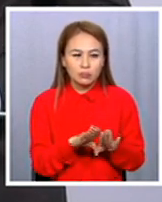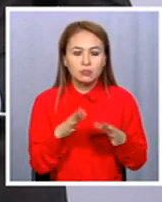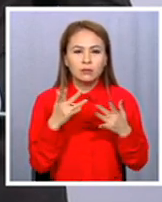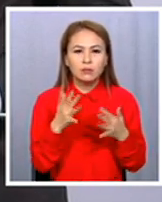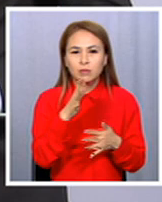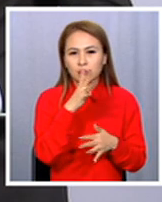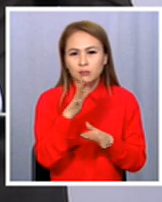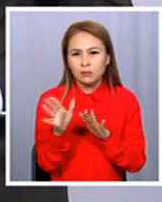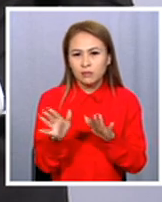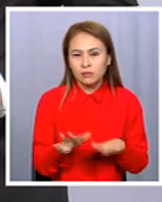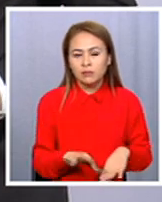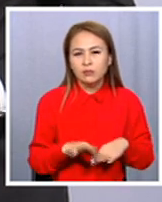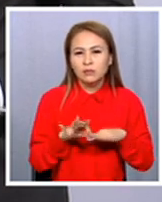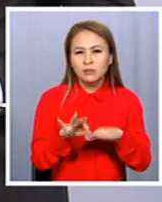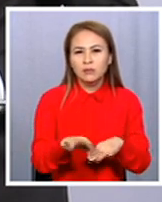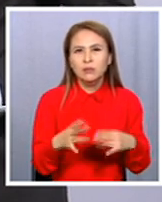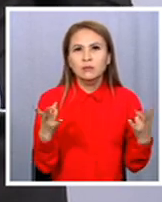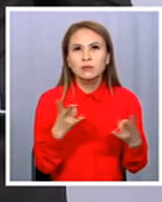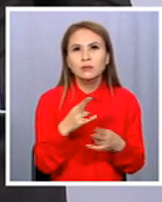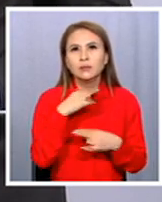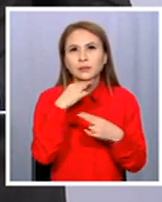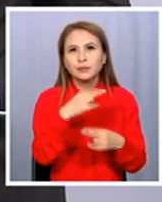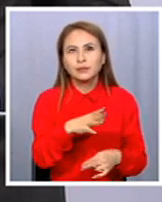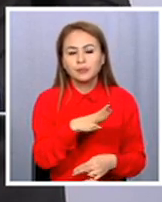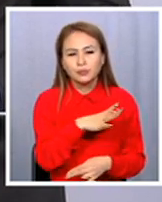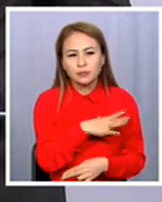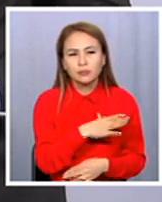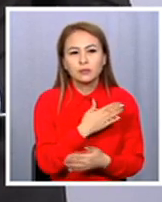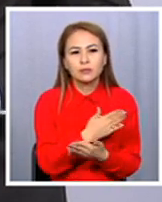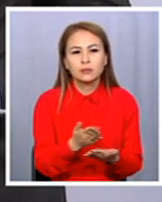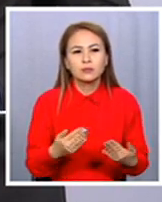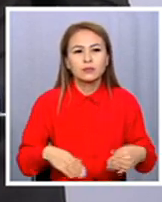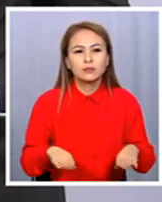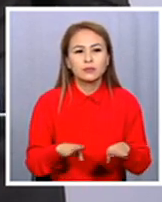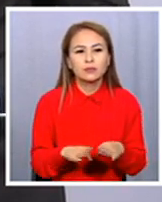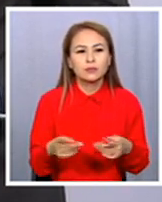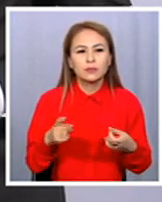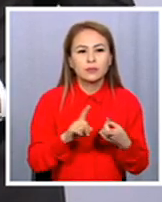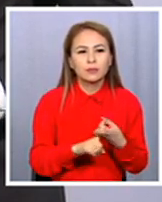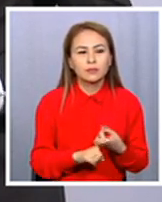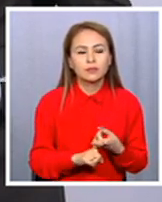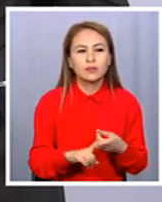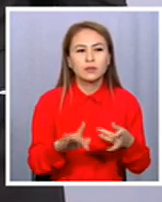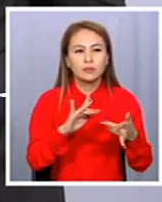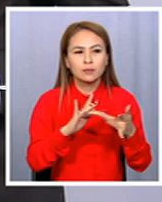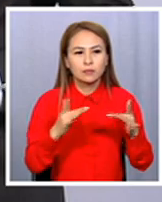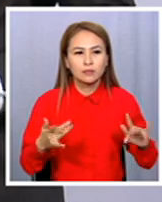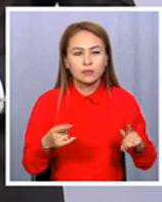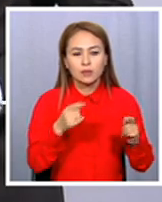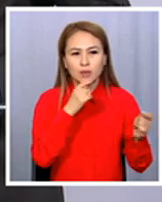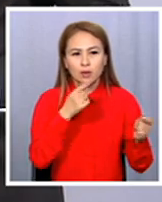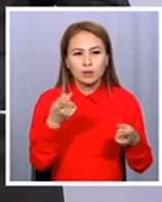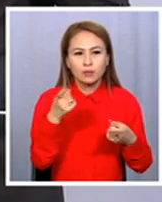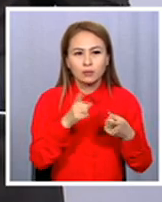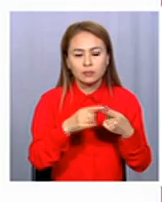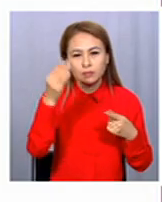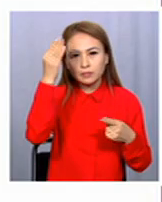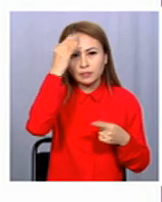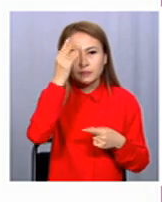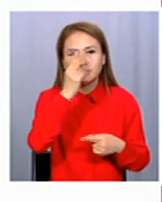жиі қолдану қажет екендігіне назар аудардық. Енді осыған байланысты интернетке тәуелділік ұғымын